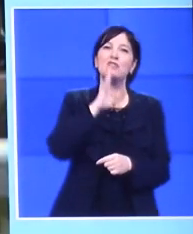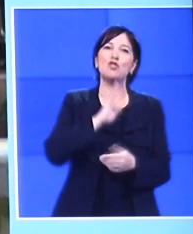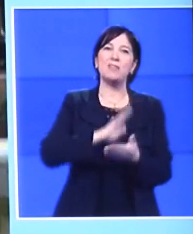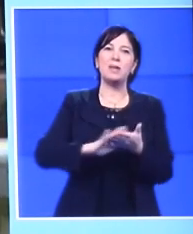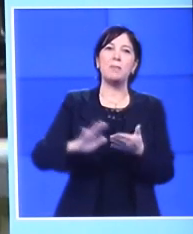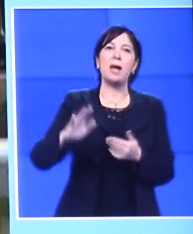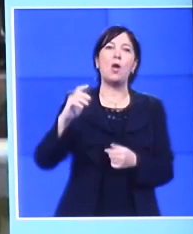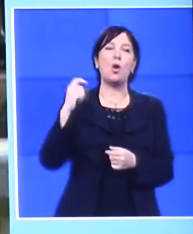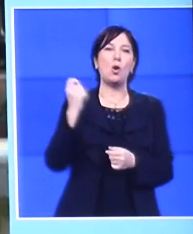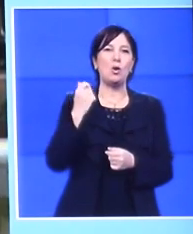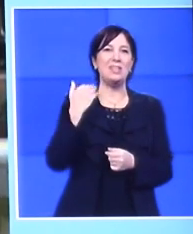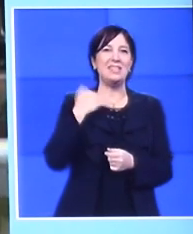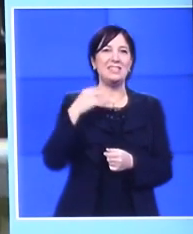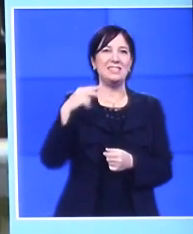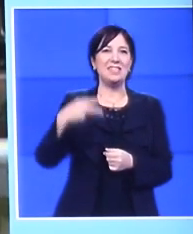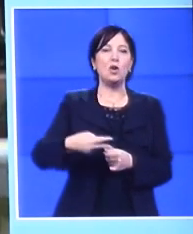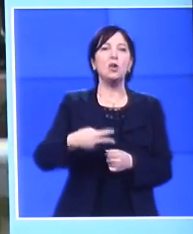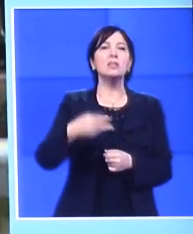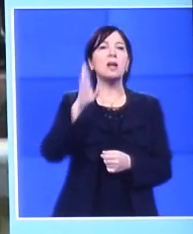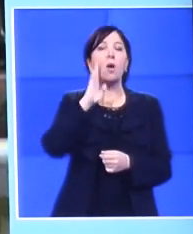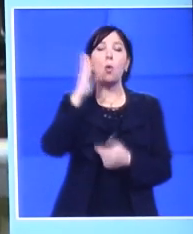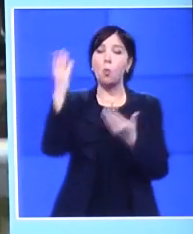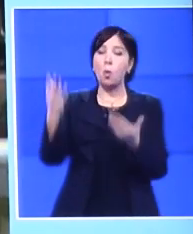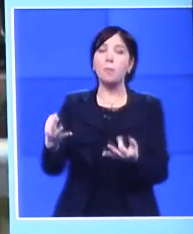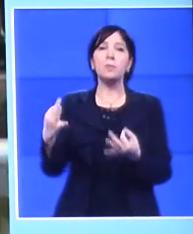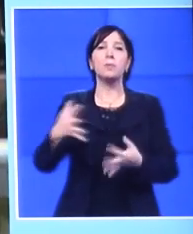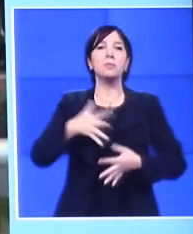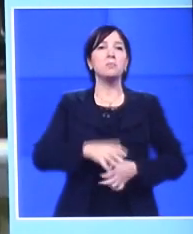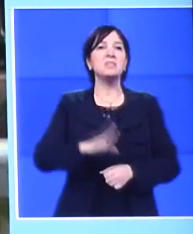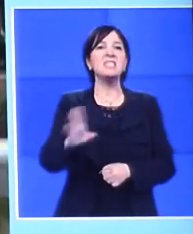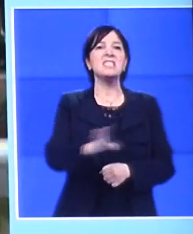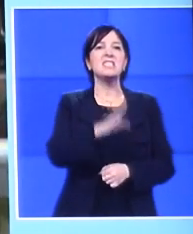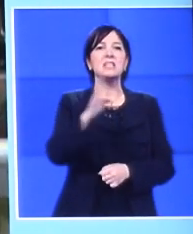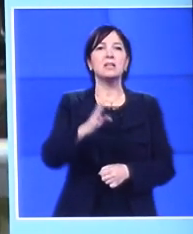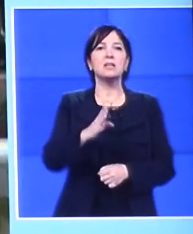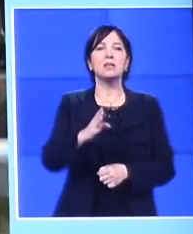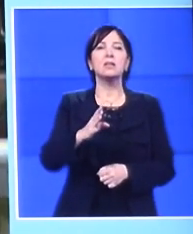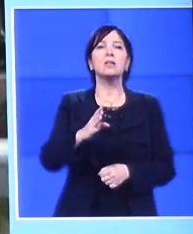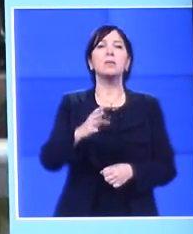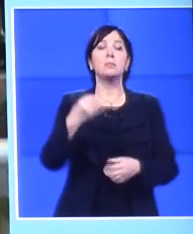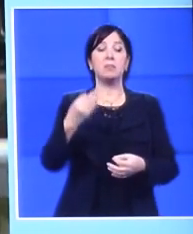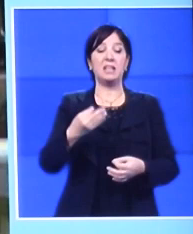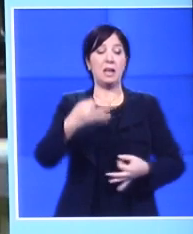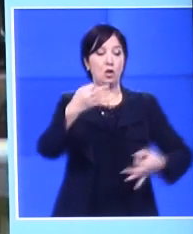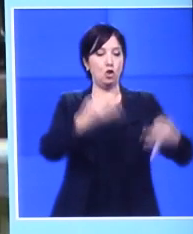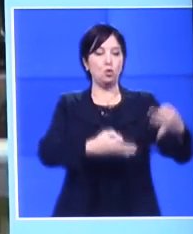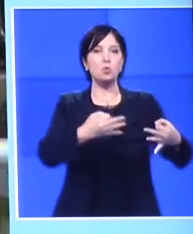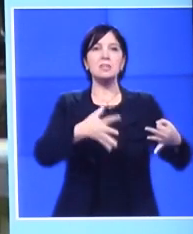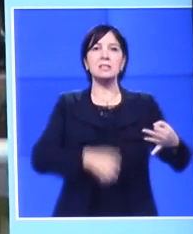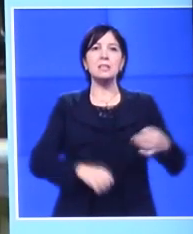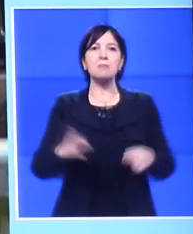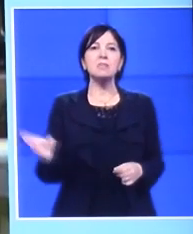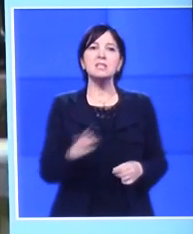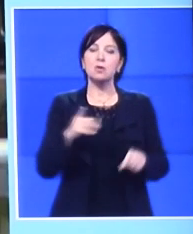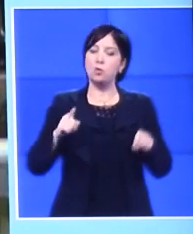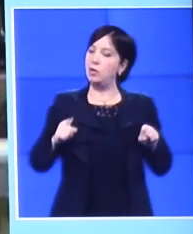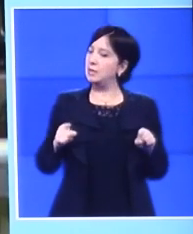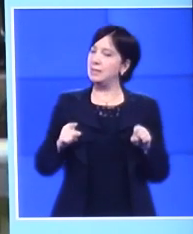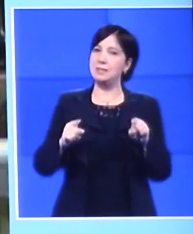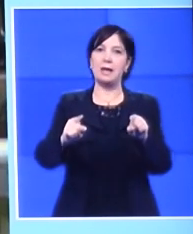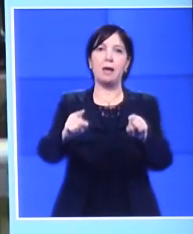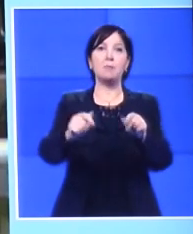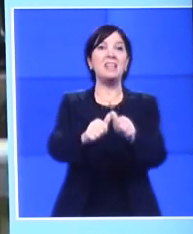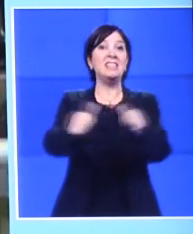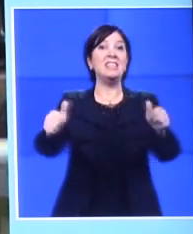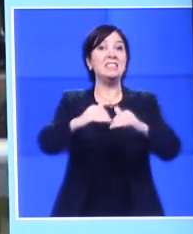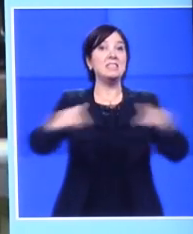II era un uomo della misericordia, perché giustizia e misericordia vanno insieme, non si possono